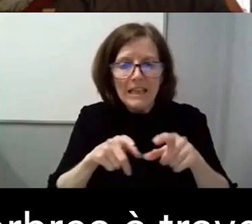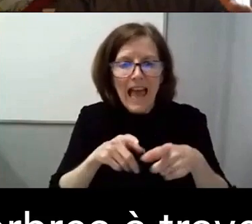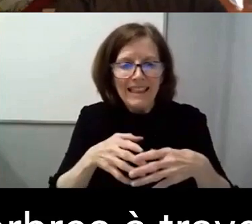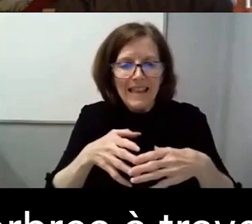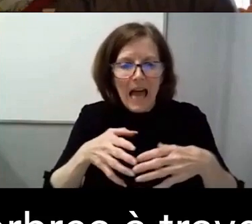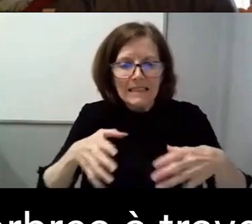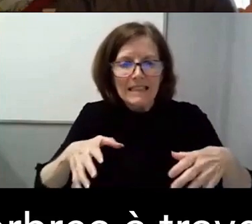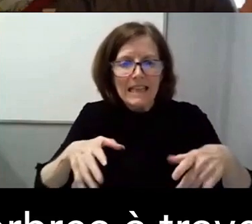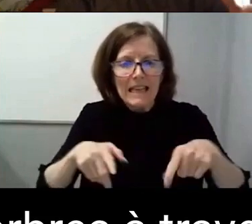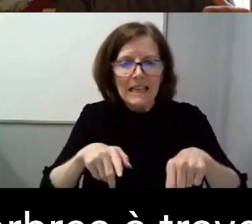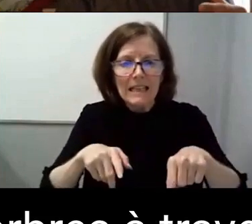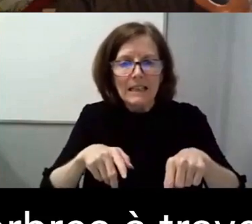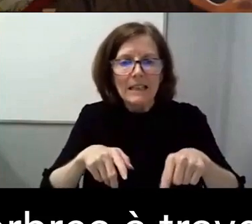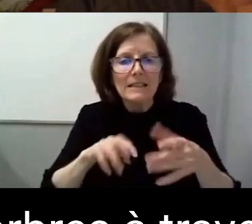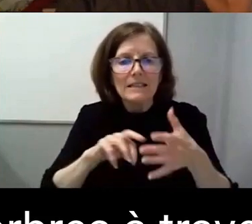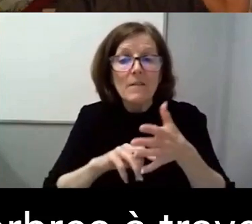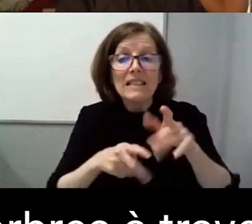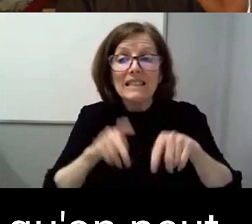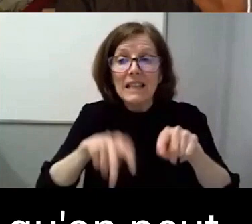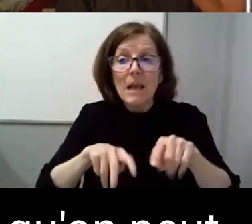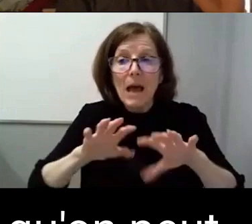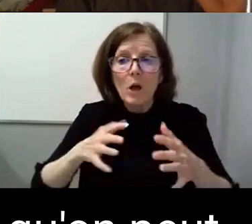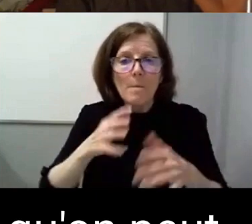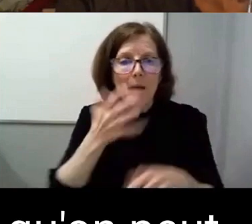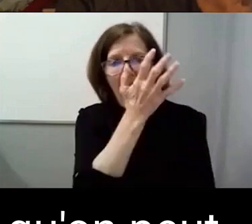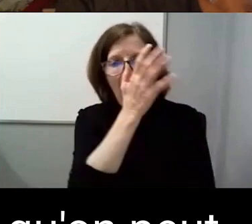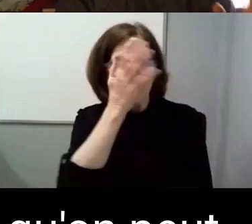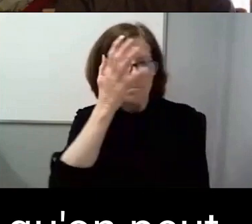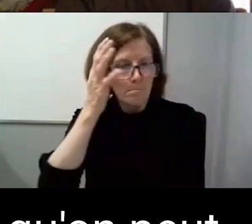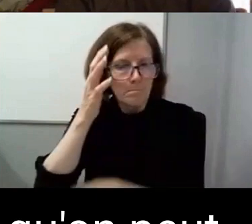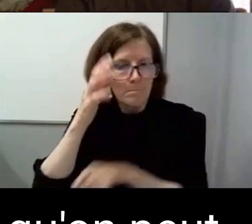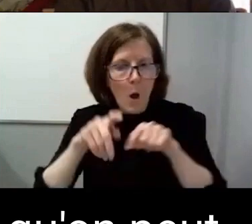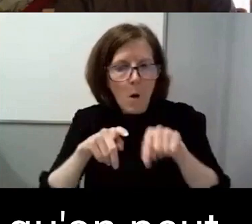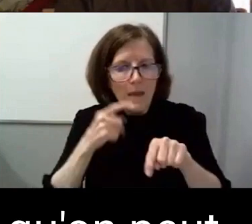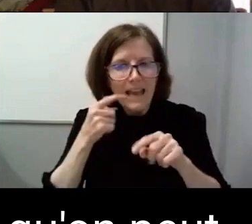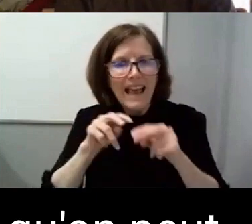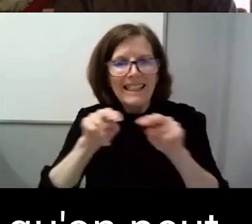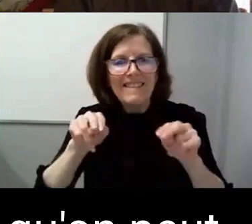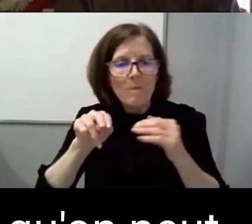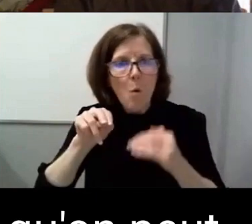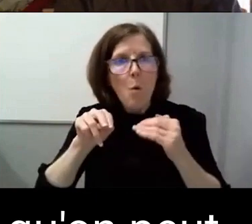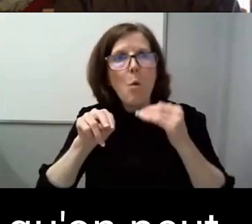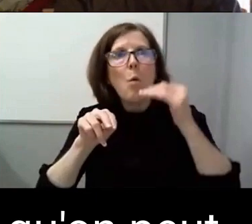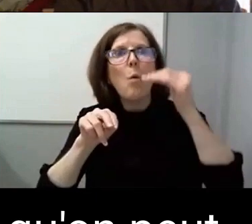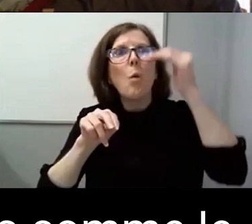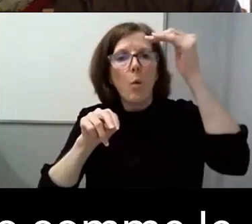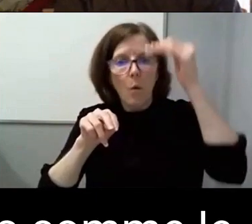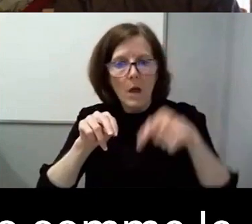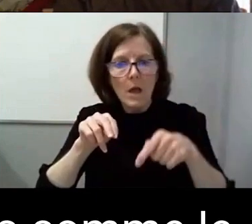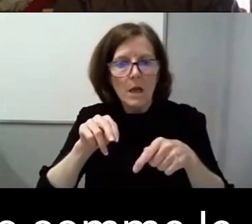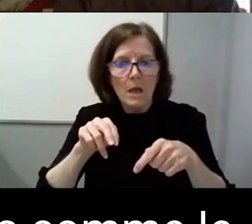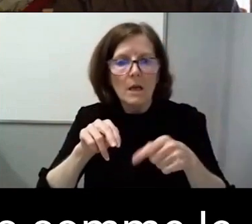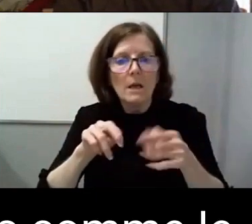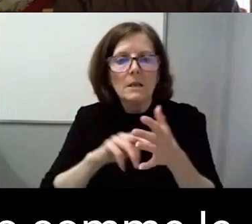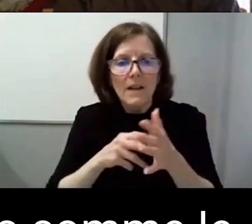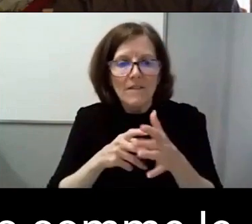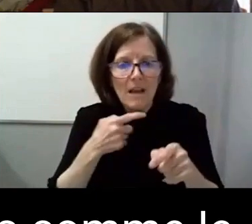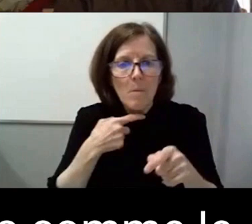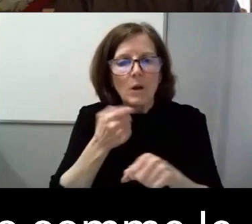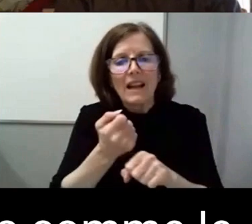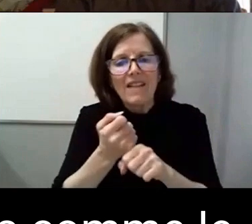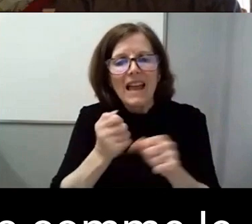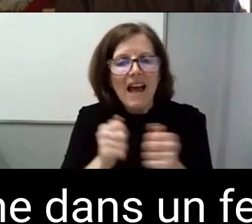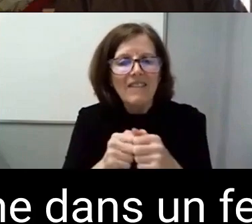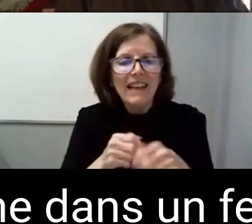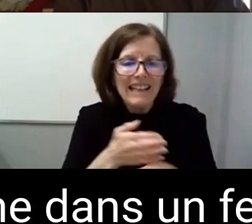a classé les arbres à travers leur degré de noblesse, si vous voulez. Fait qu'on peut travailler avec des bois qui sont moins nobles, comme